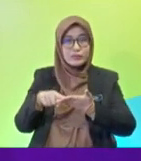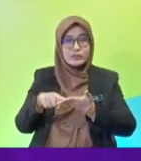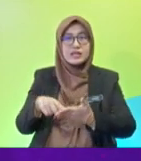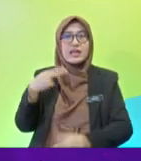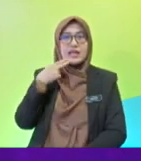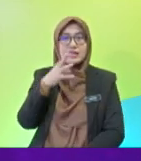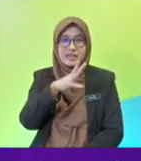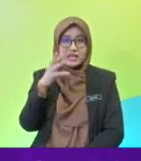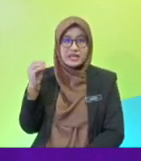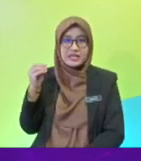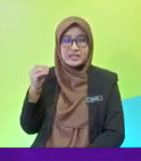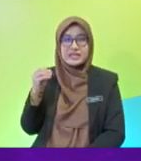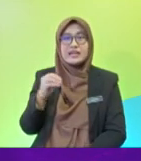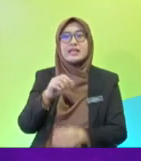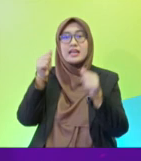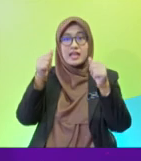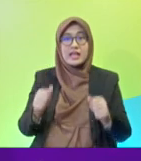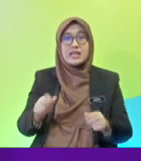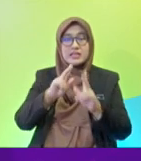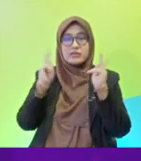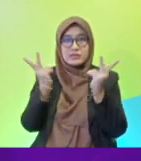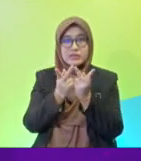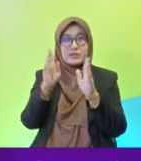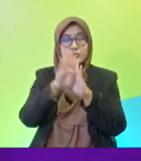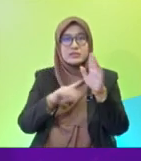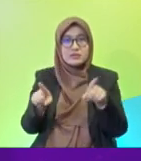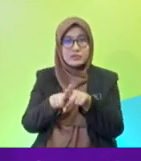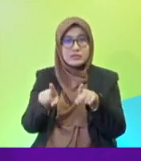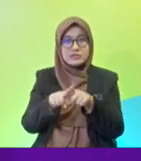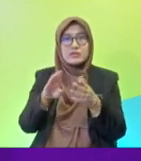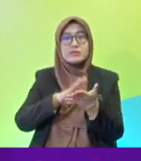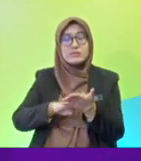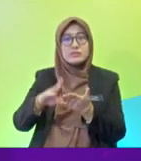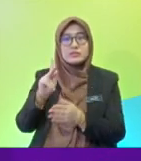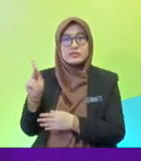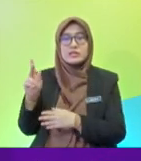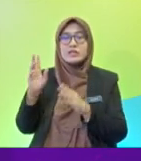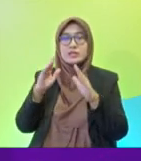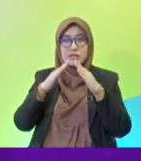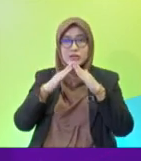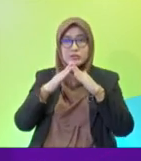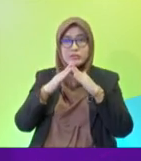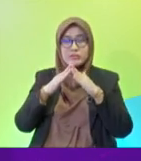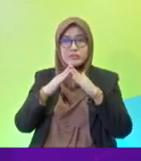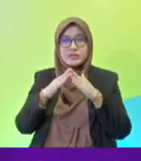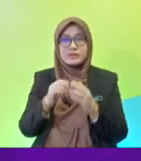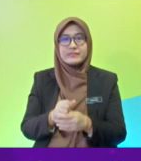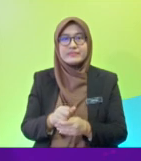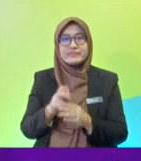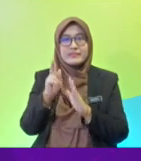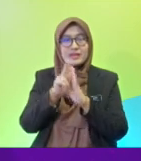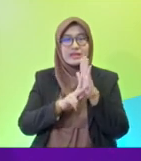dan ahli keluarganya bersama-sama membersihkan rumah adalah